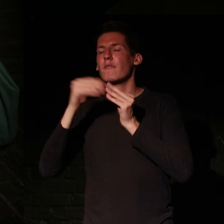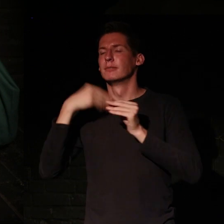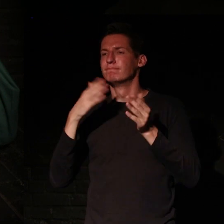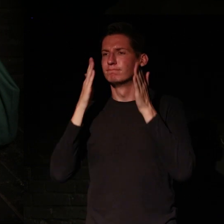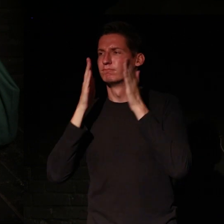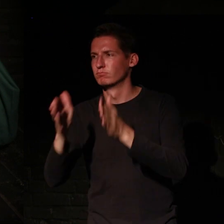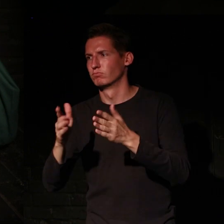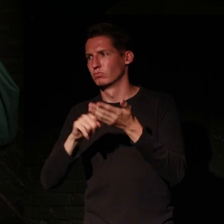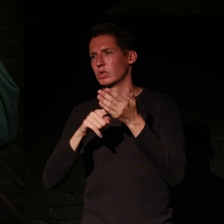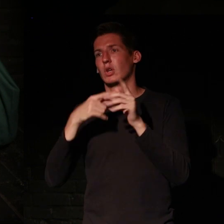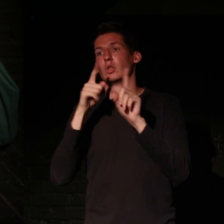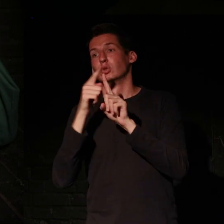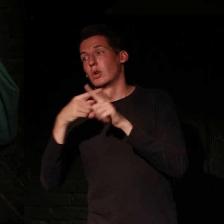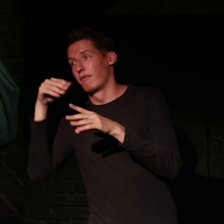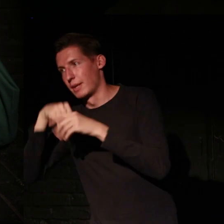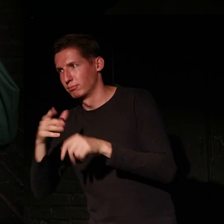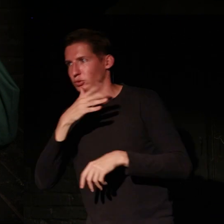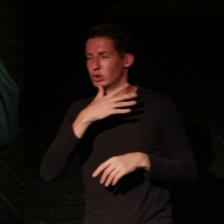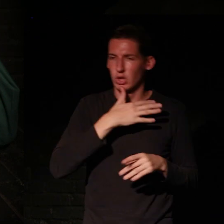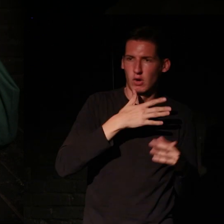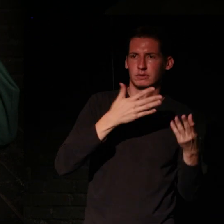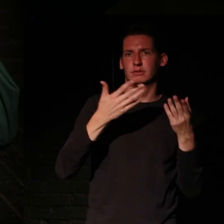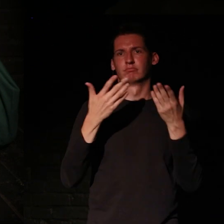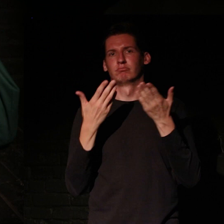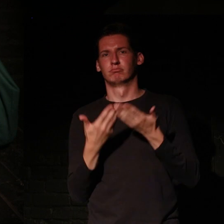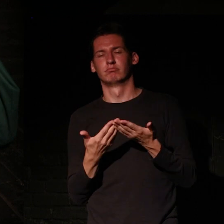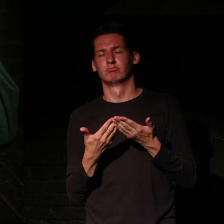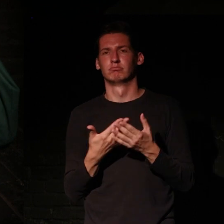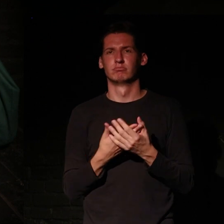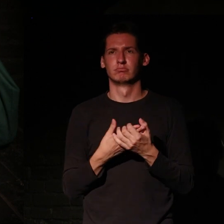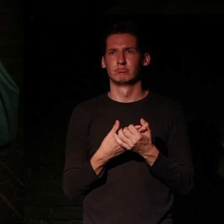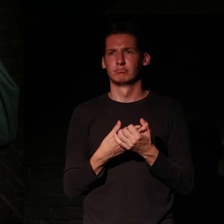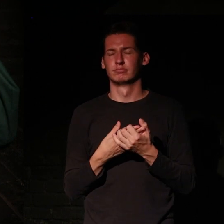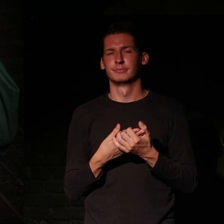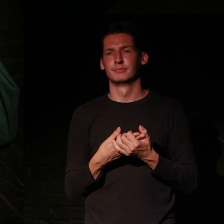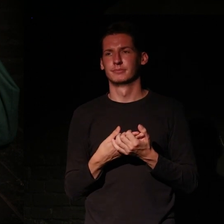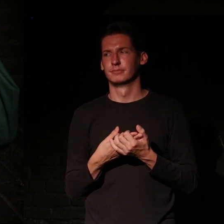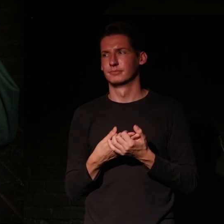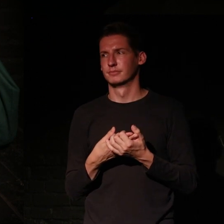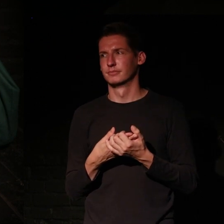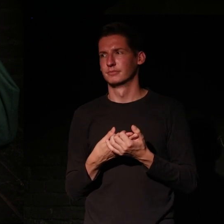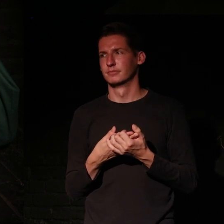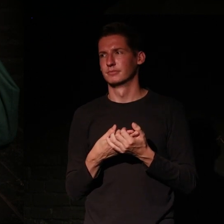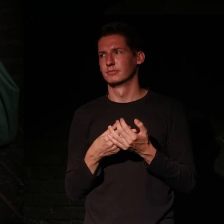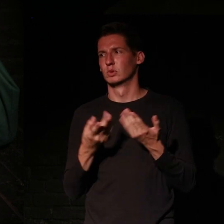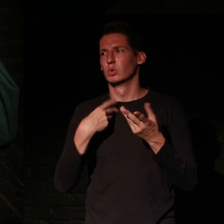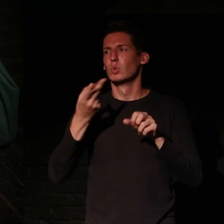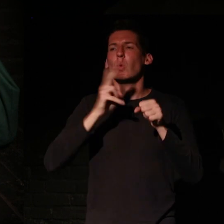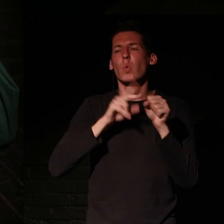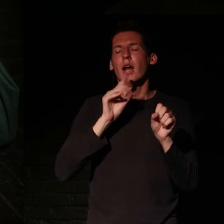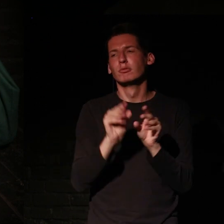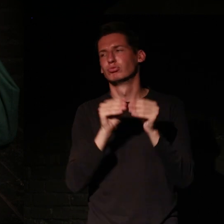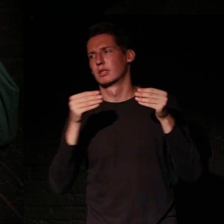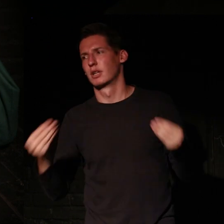potem odpowiedź też żydowska, które księgi były normatywne dla Żydów, wcale nie jest taka prosta,